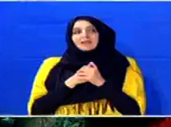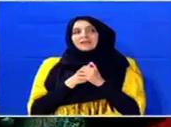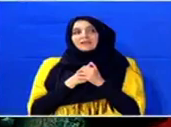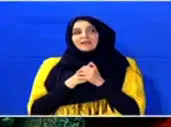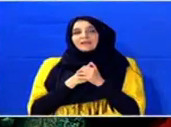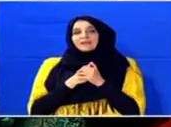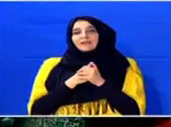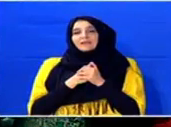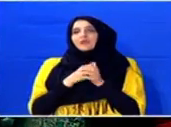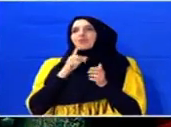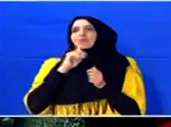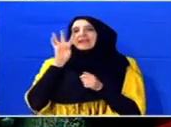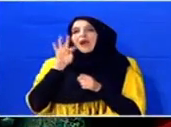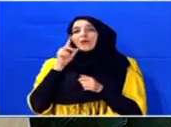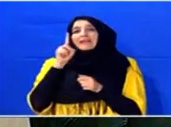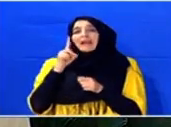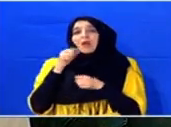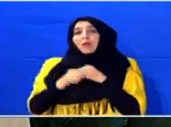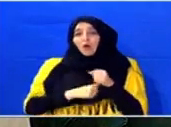41 سنه